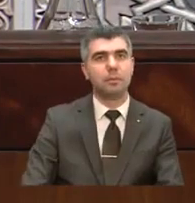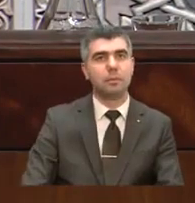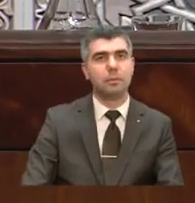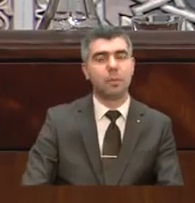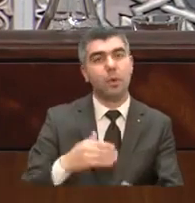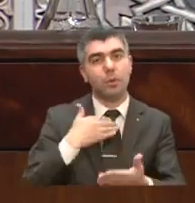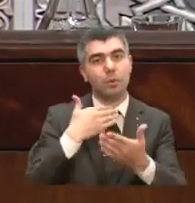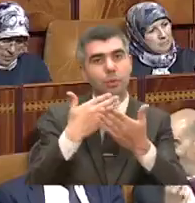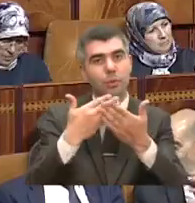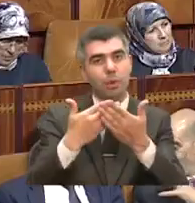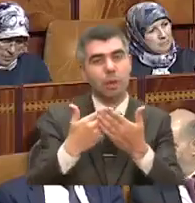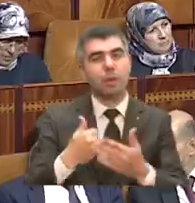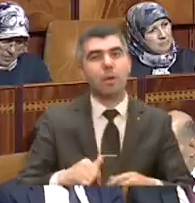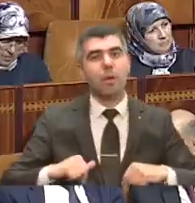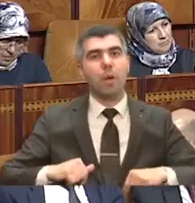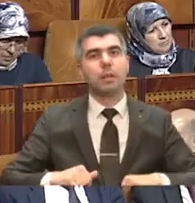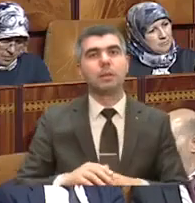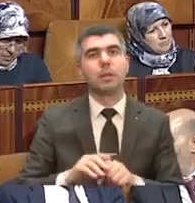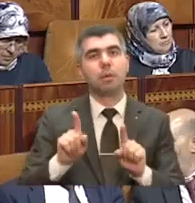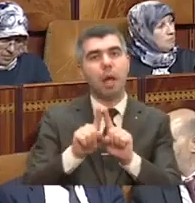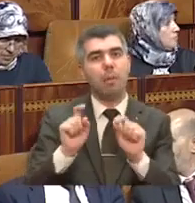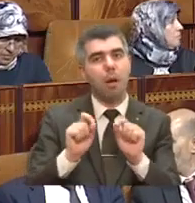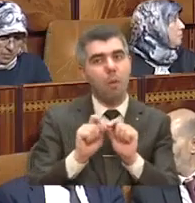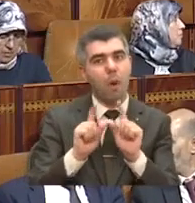شكرا سيد الوزير على التوضيحات.